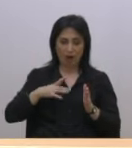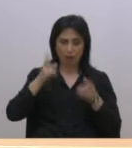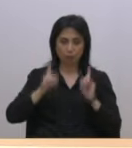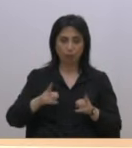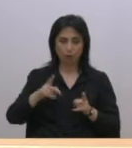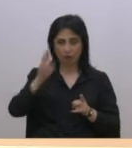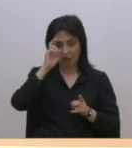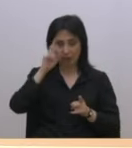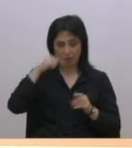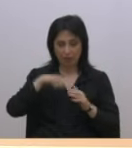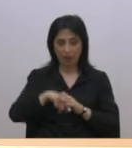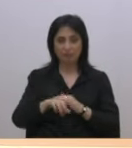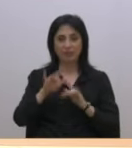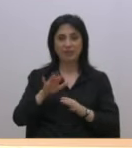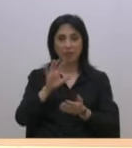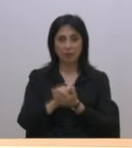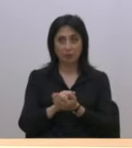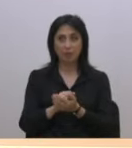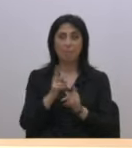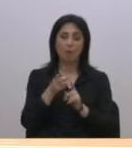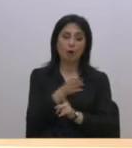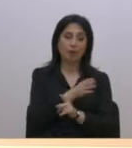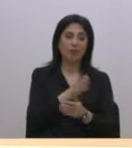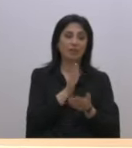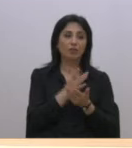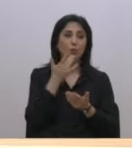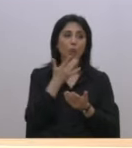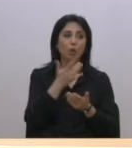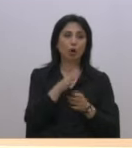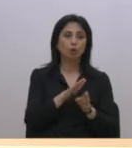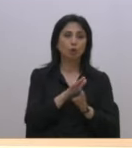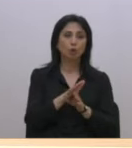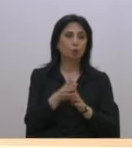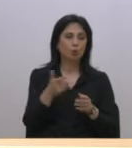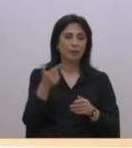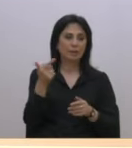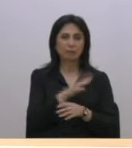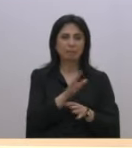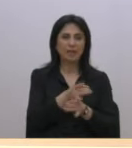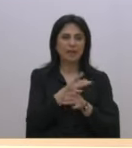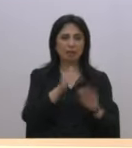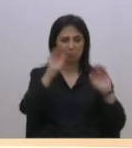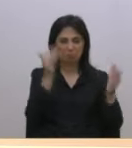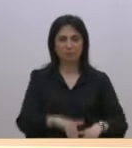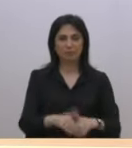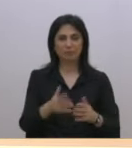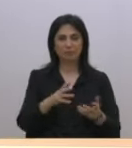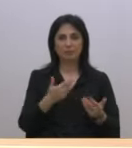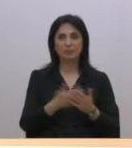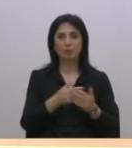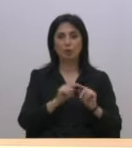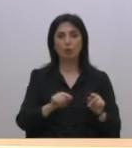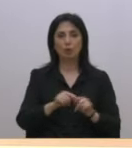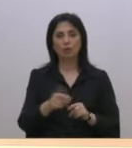სახელმწიფოს ინტერესებიდან გამომდინარე საქმიანობით. და მეორე მხარეს დგას პოლიტიკურად სრულად ამორალური, გაკოტრებული, ამორტიზირებული